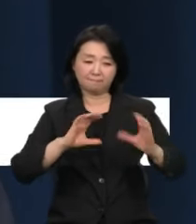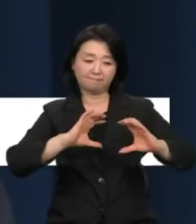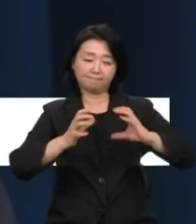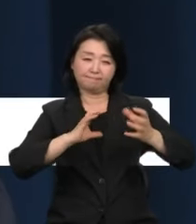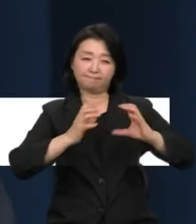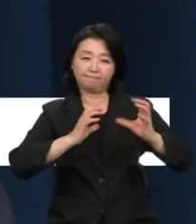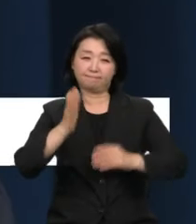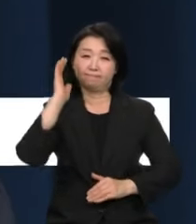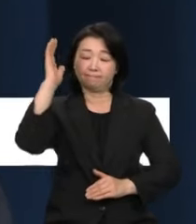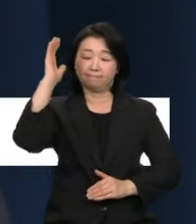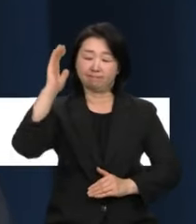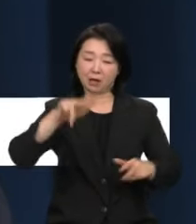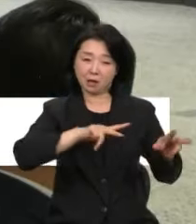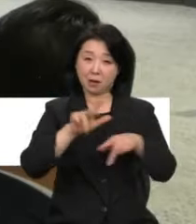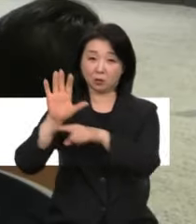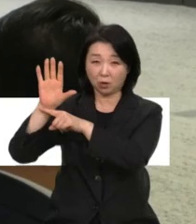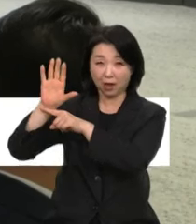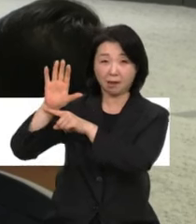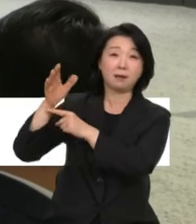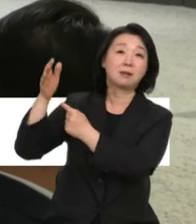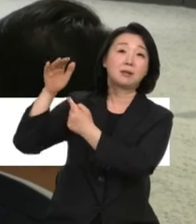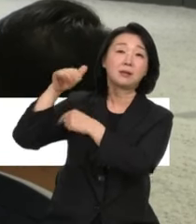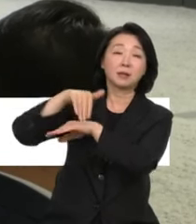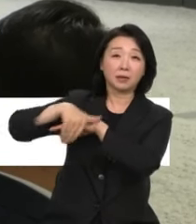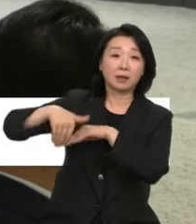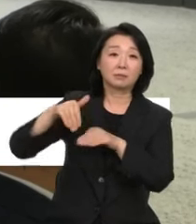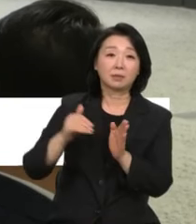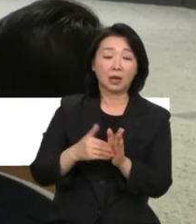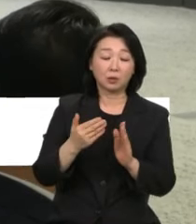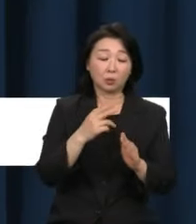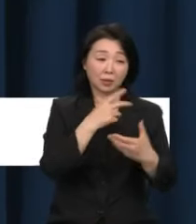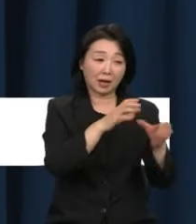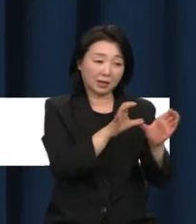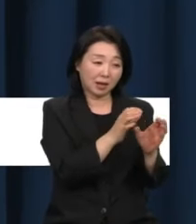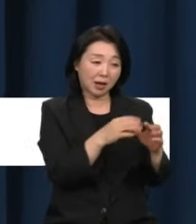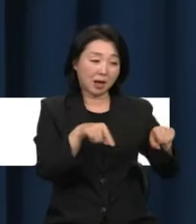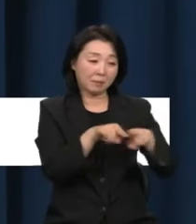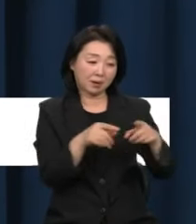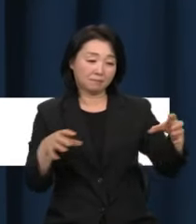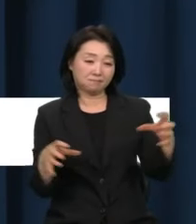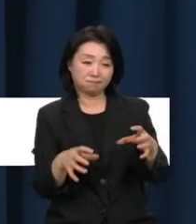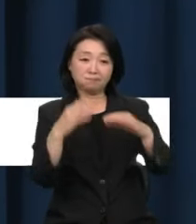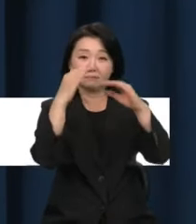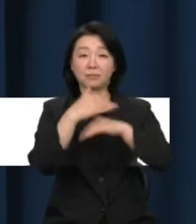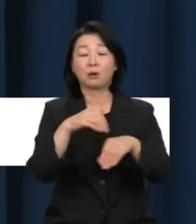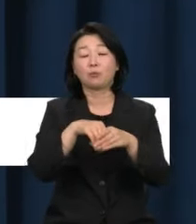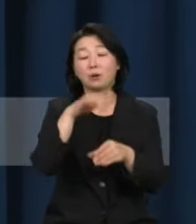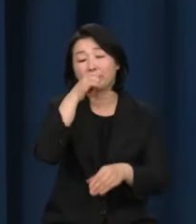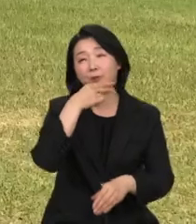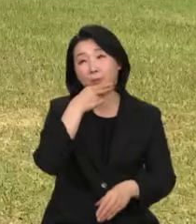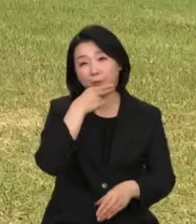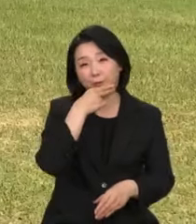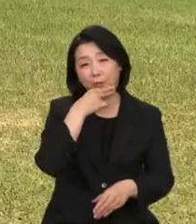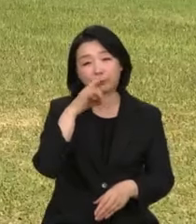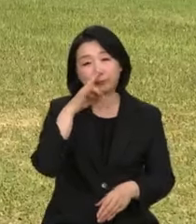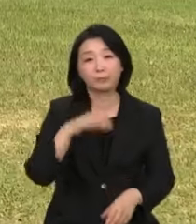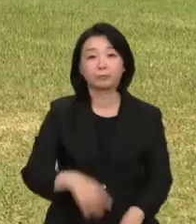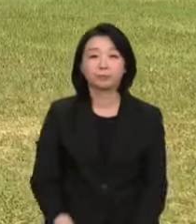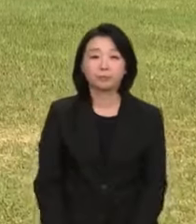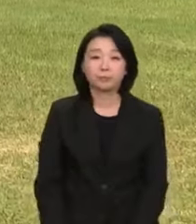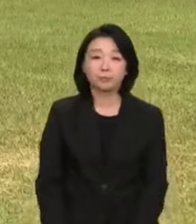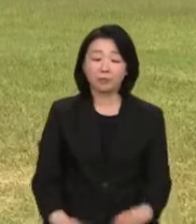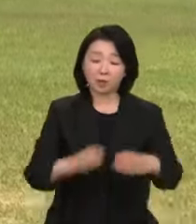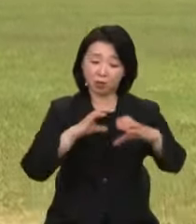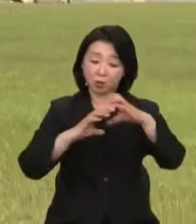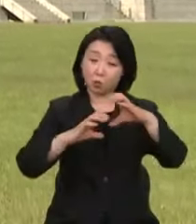발언 생중계를 통해 입장을 표명하는데 야당과의 협력 방안 등이 담길지 주목됩니다. 소통